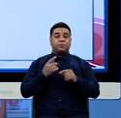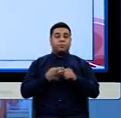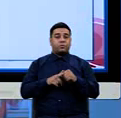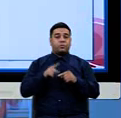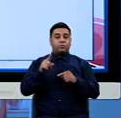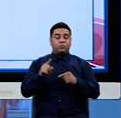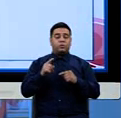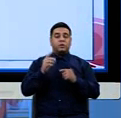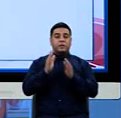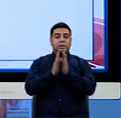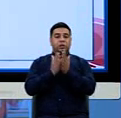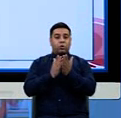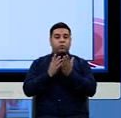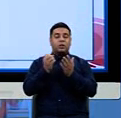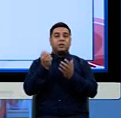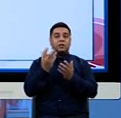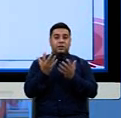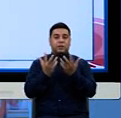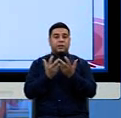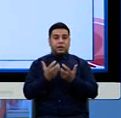Bu yerdagi kitoblar sonini sanangchi.